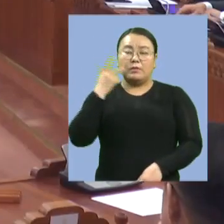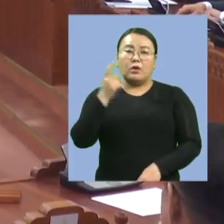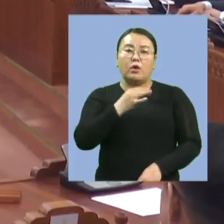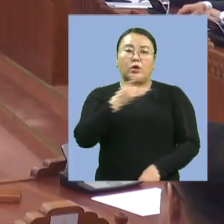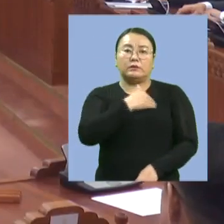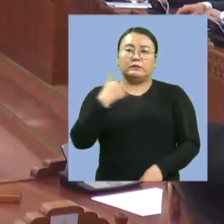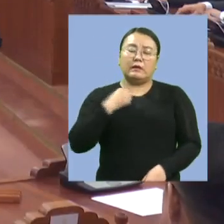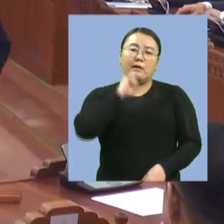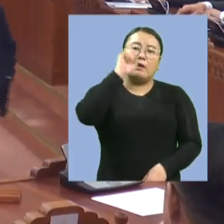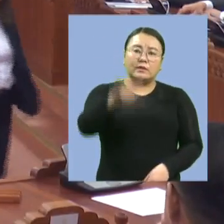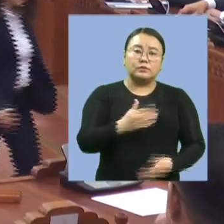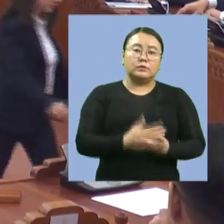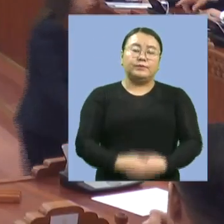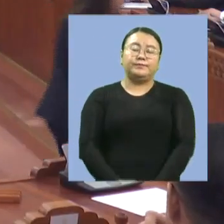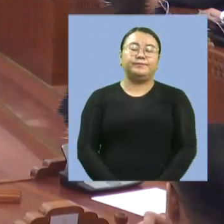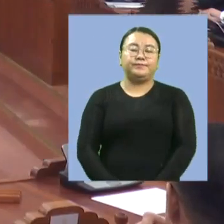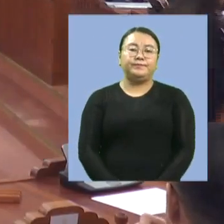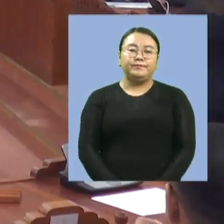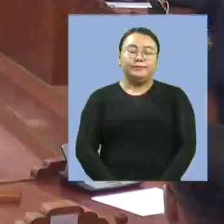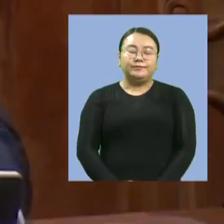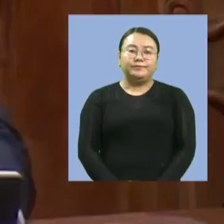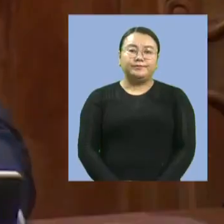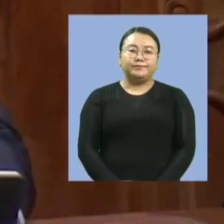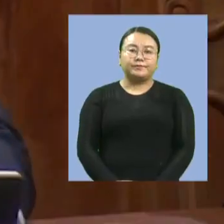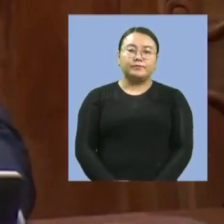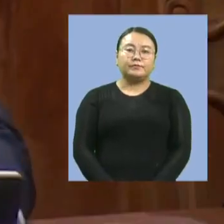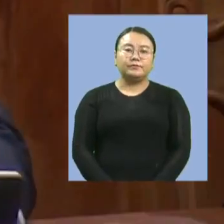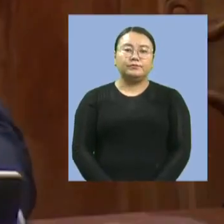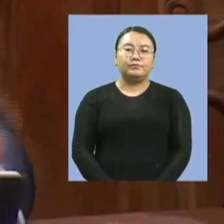байгуулалтын байнгын хорооны даргаас асуудлыг тодруулж байна.